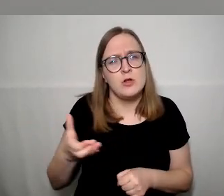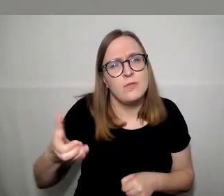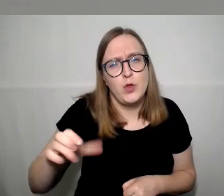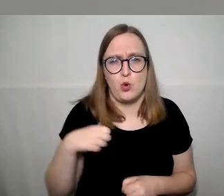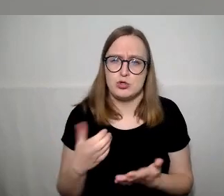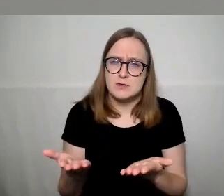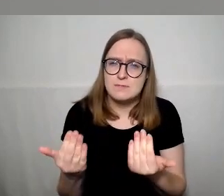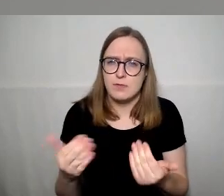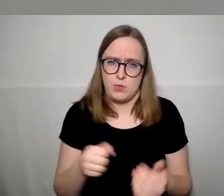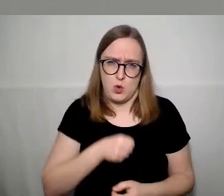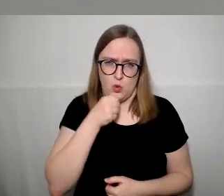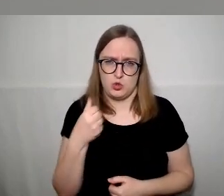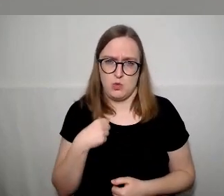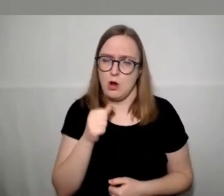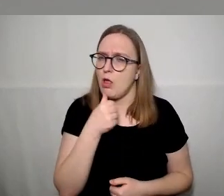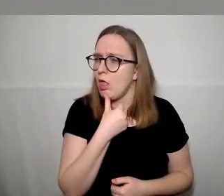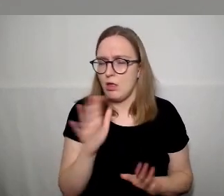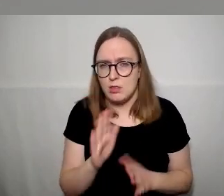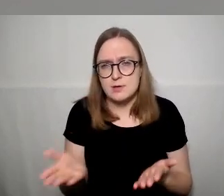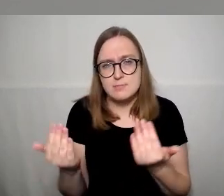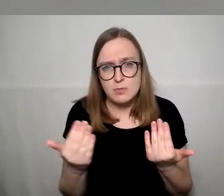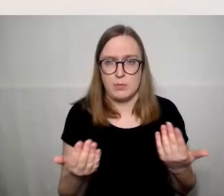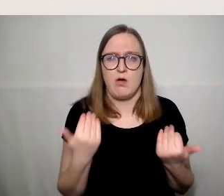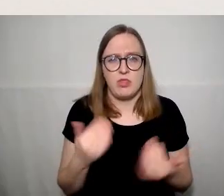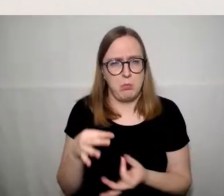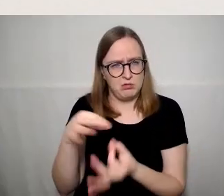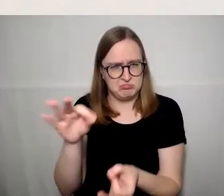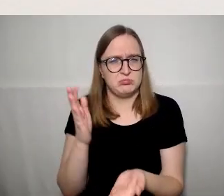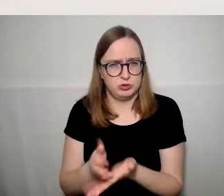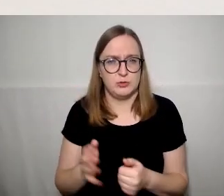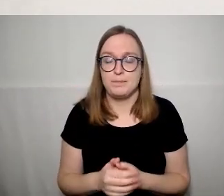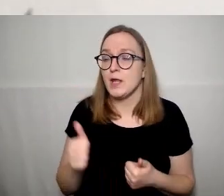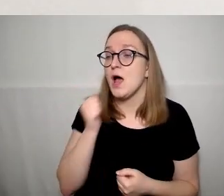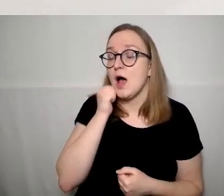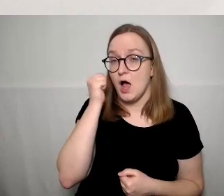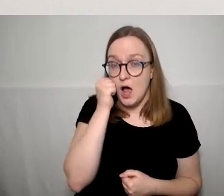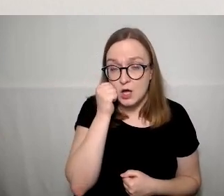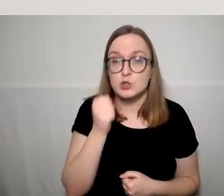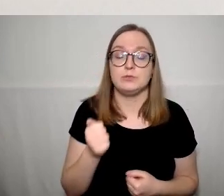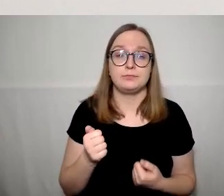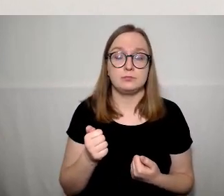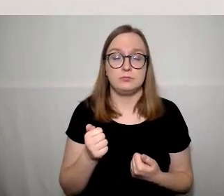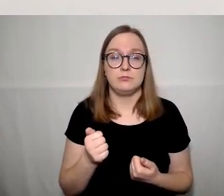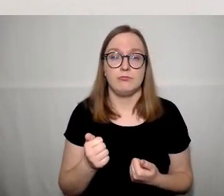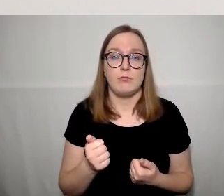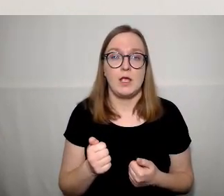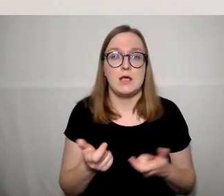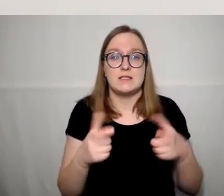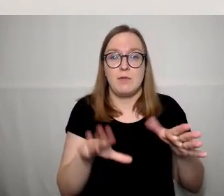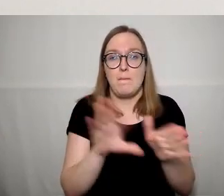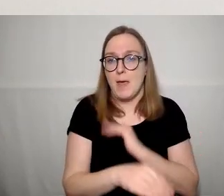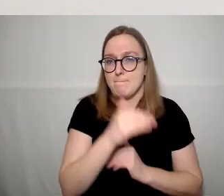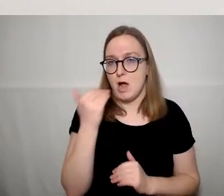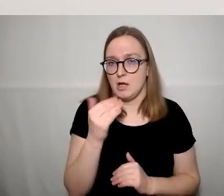savivaldybėje, negu dabar yra. Ačiū. Nepartinė savivalda ir Gražina